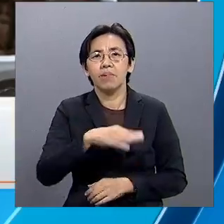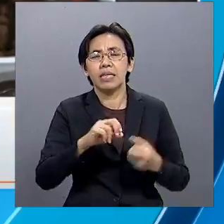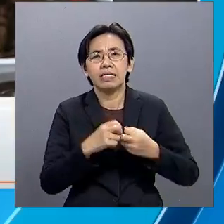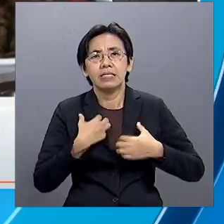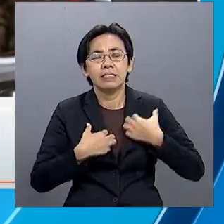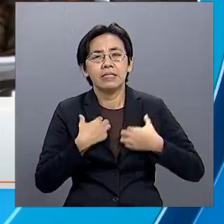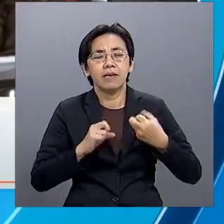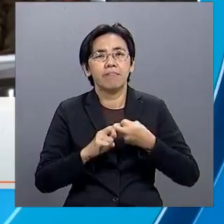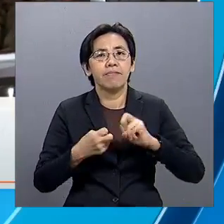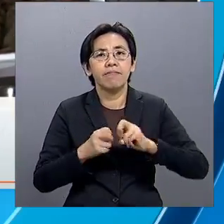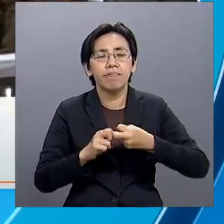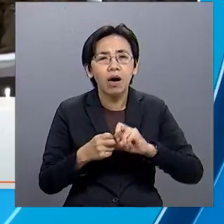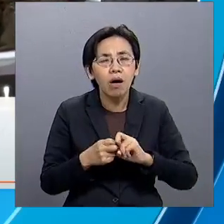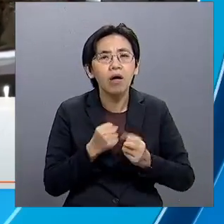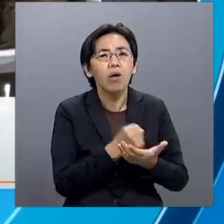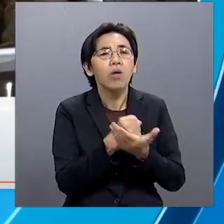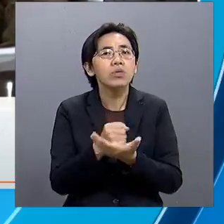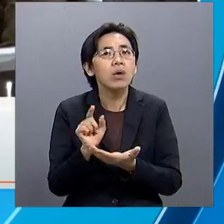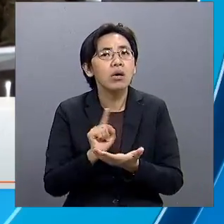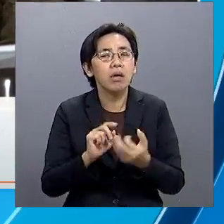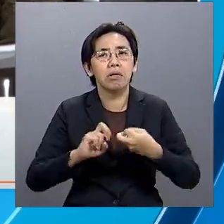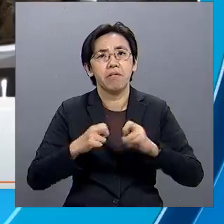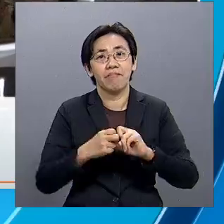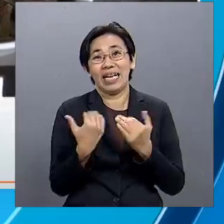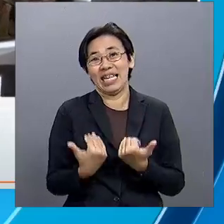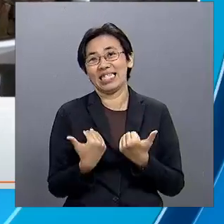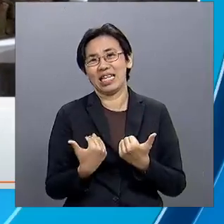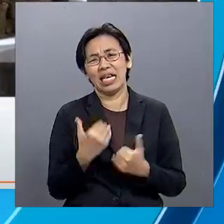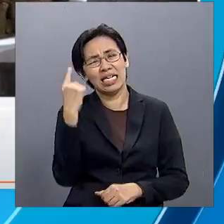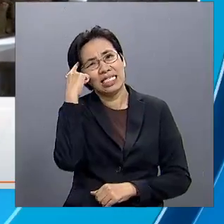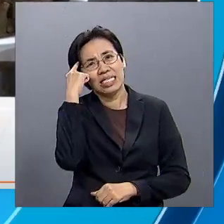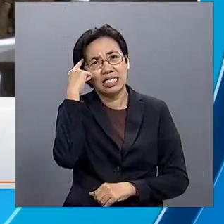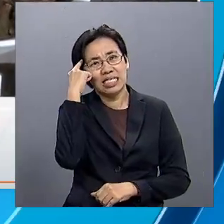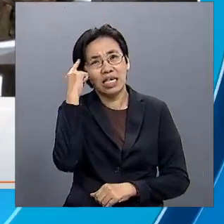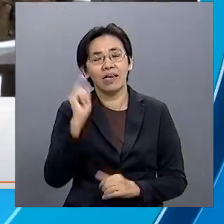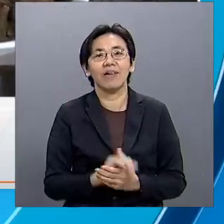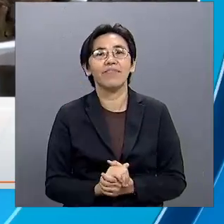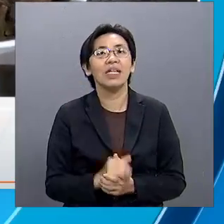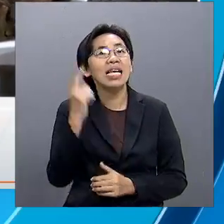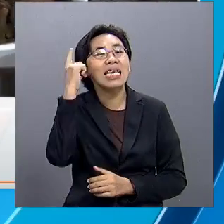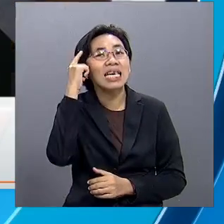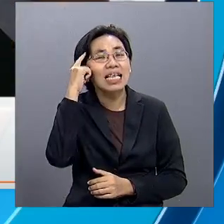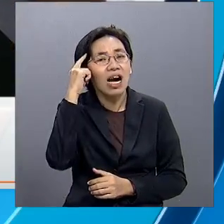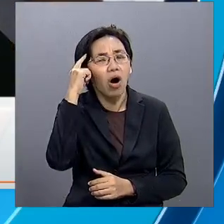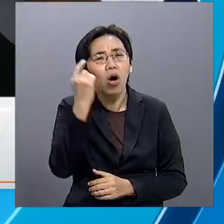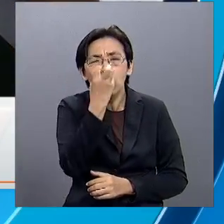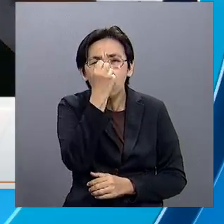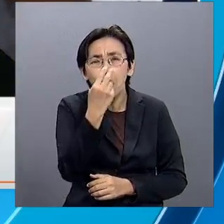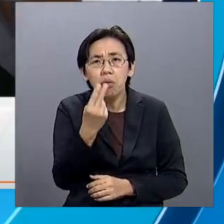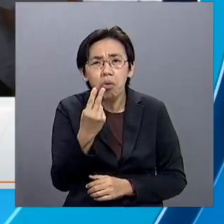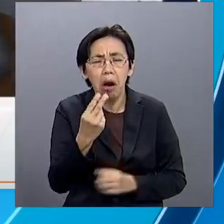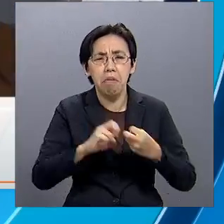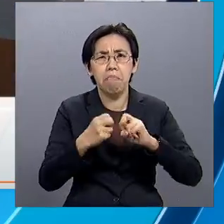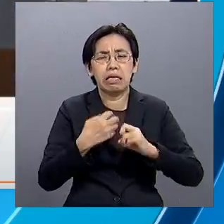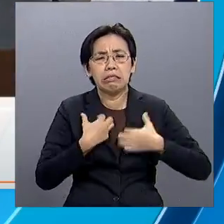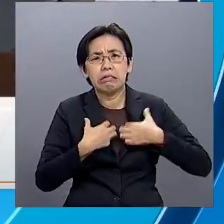ช่วยเหลือของเราในสถานการณ์ที่มันยากลำบากแบบนี้ได้ลองคิดดูถ้าสถานการณ์มันกลับปกติหมดเนี่ยนะครับในตอนลำบากคนที่เขามาให้เราช่วยเหลือหรือเราได้ไปช่ว